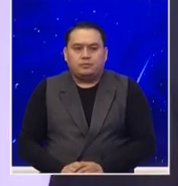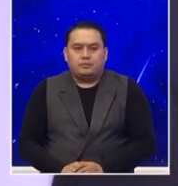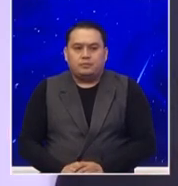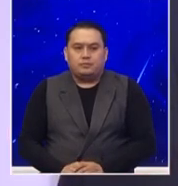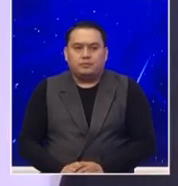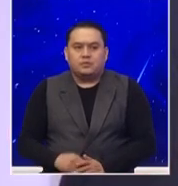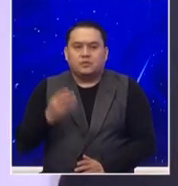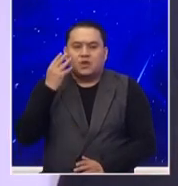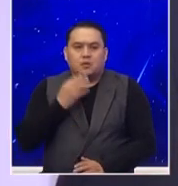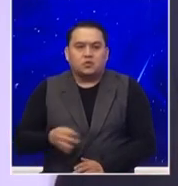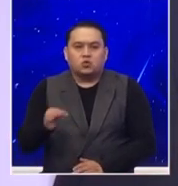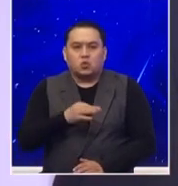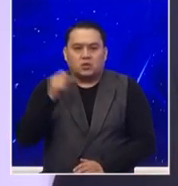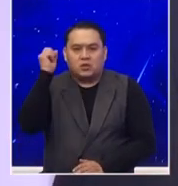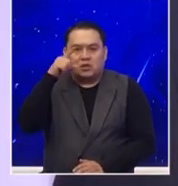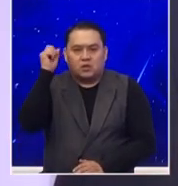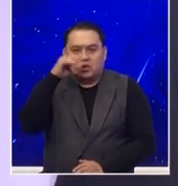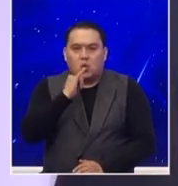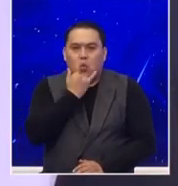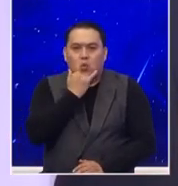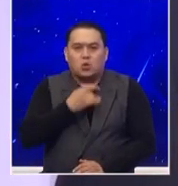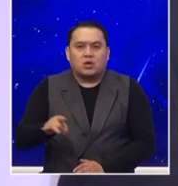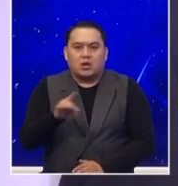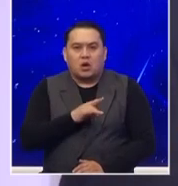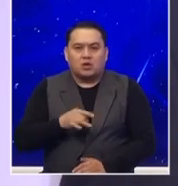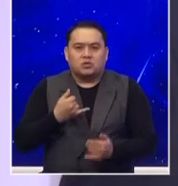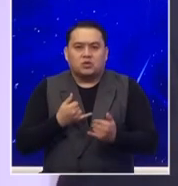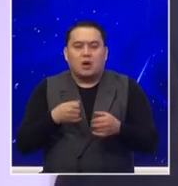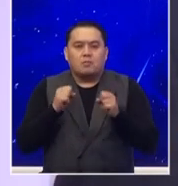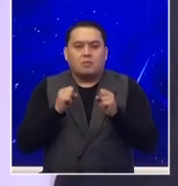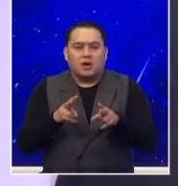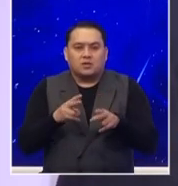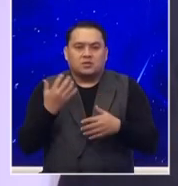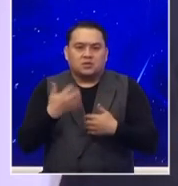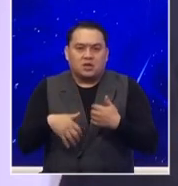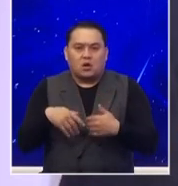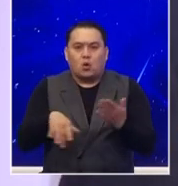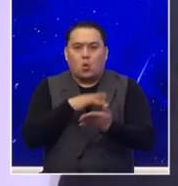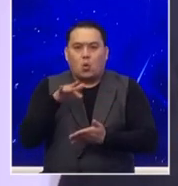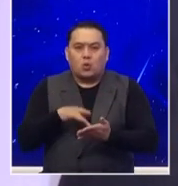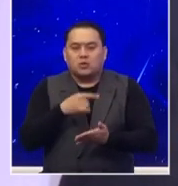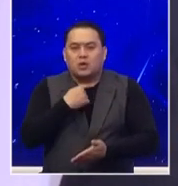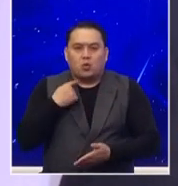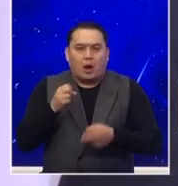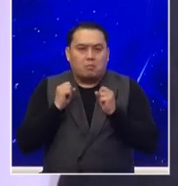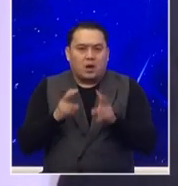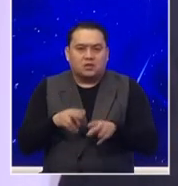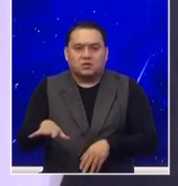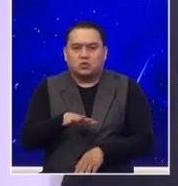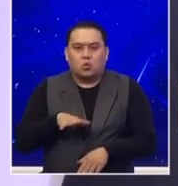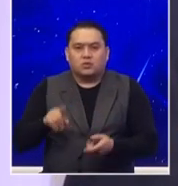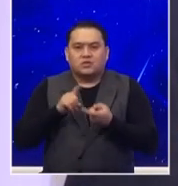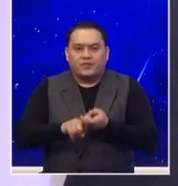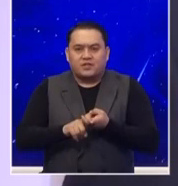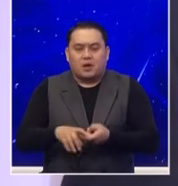Внутри Алматинской области Искелдинский и Уйгурский районы находятся в желтой зоне. Город Талдыкурган находится в красной зоне. В связи